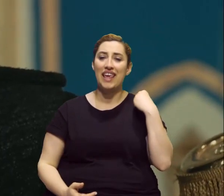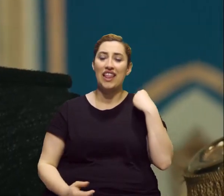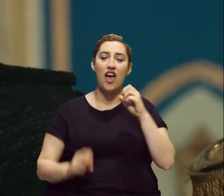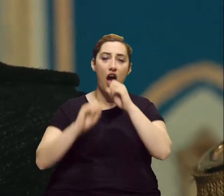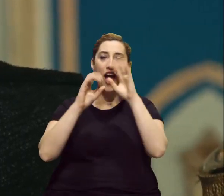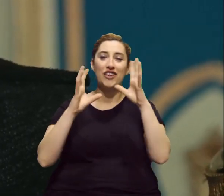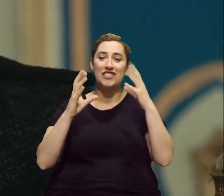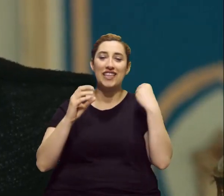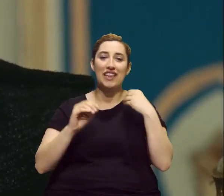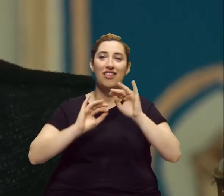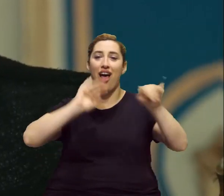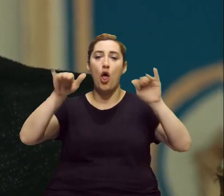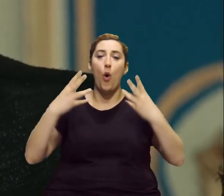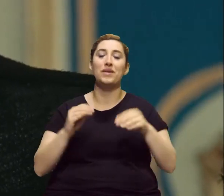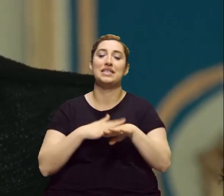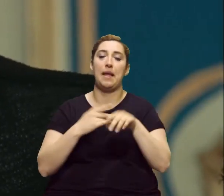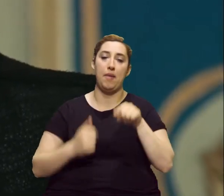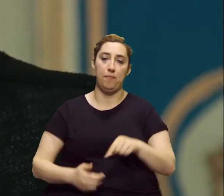dalların yeşermesine sebep olacaktır.